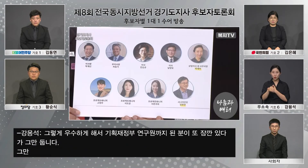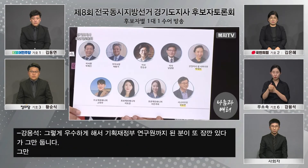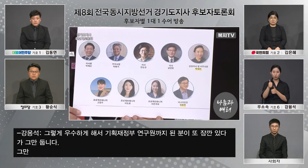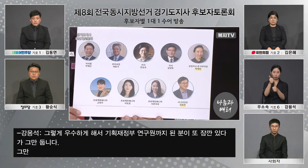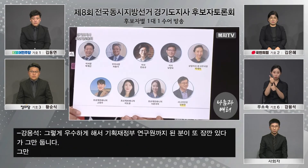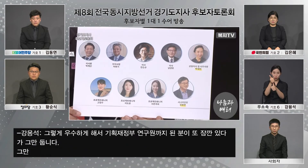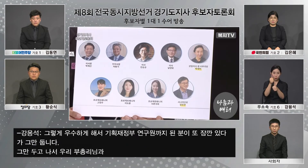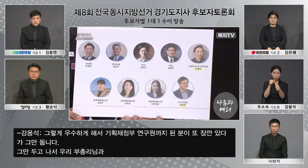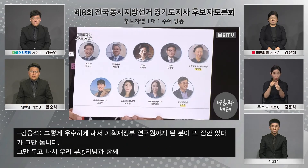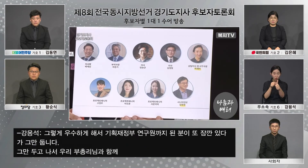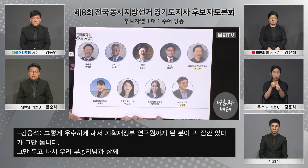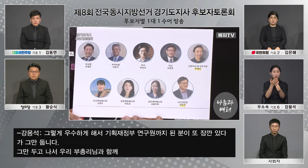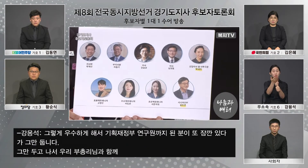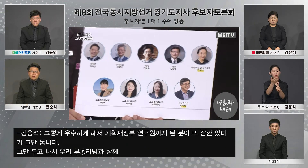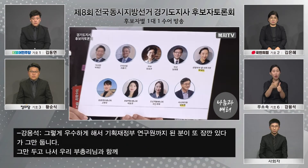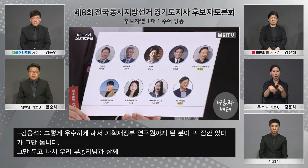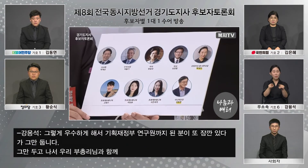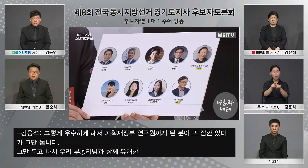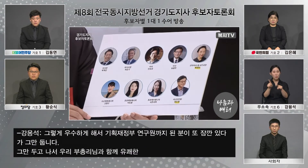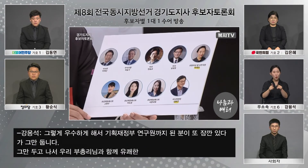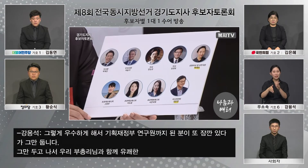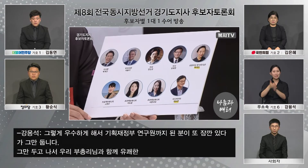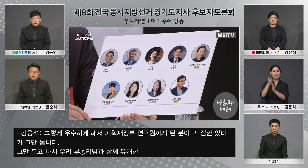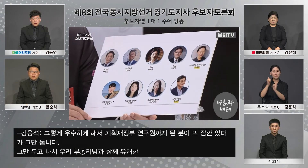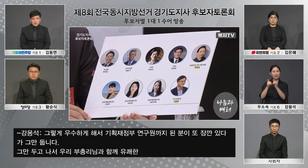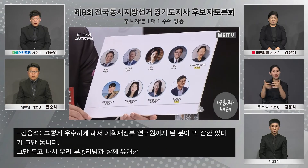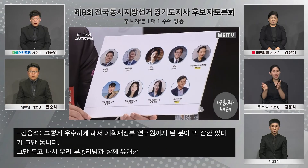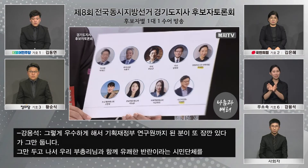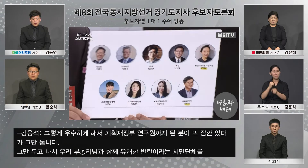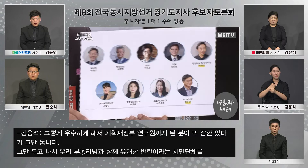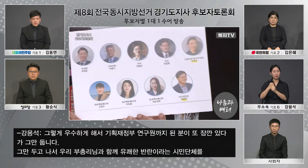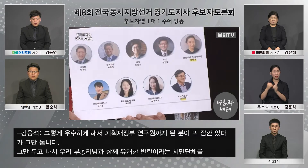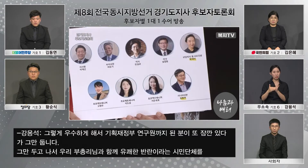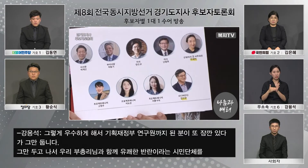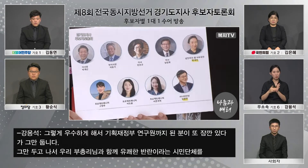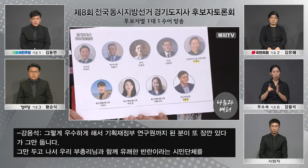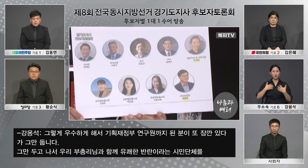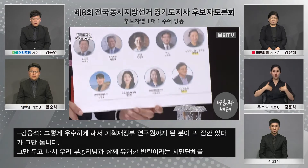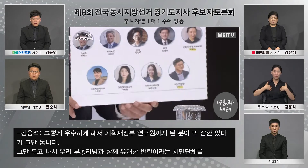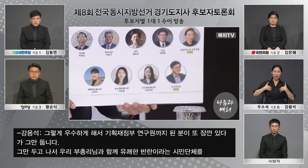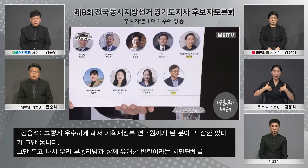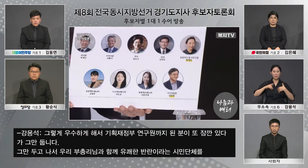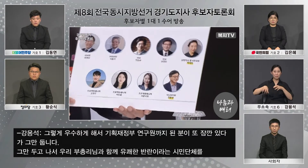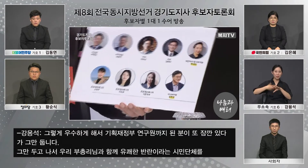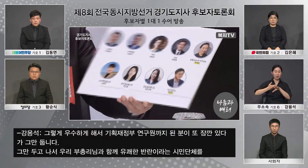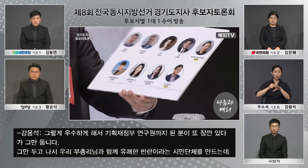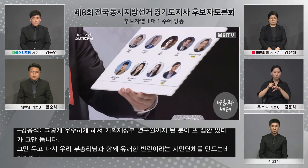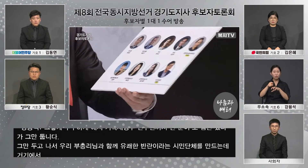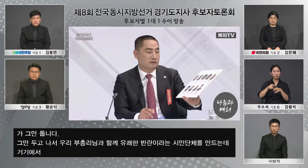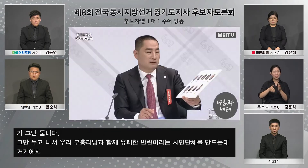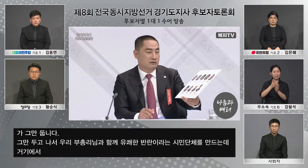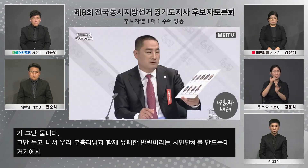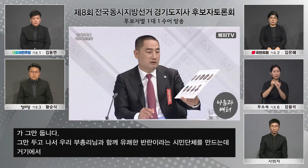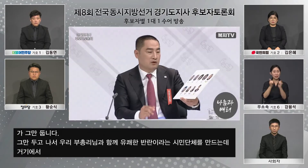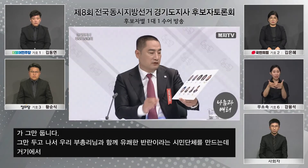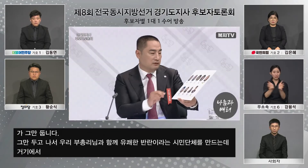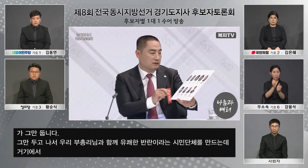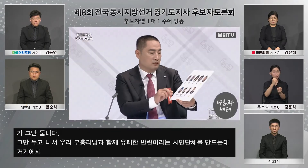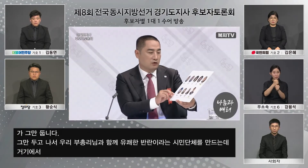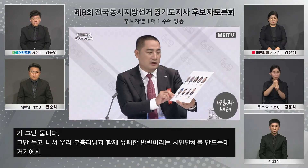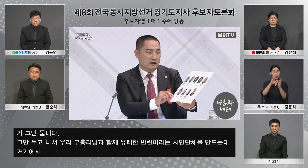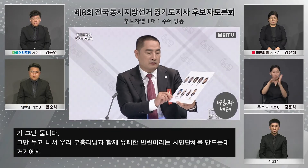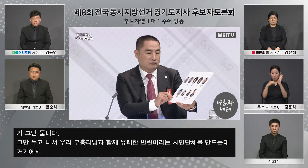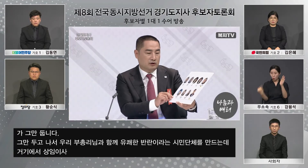반란이라는 시민단체를 만드는데 거기서 상임이사 겸 사무국장이 되네요.